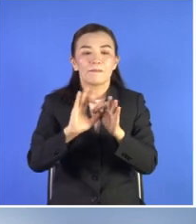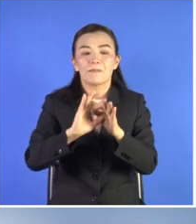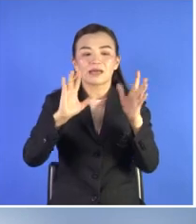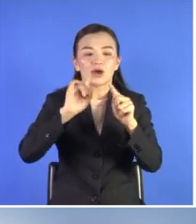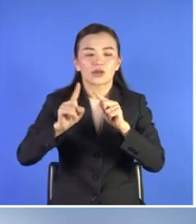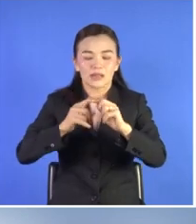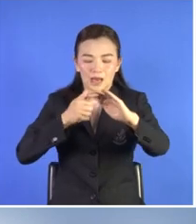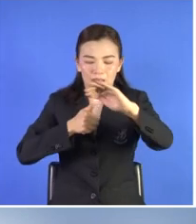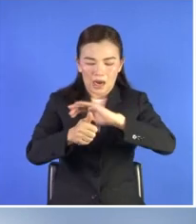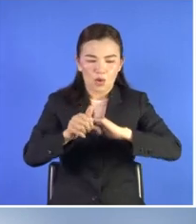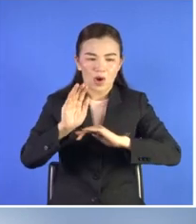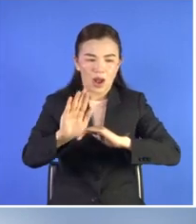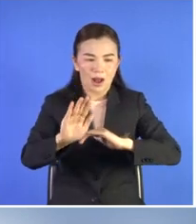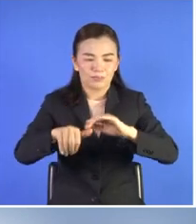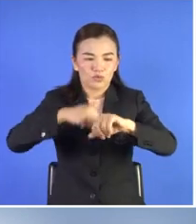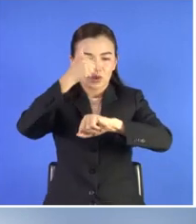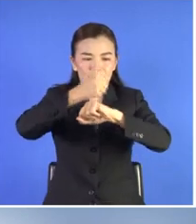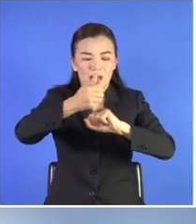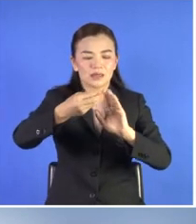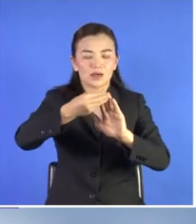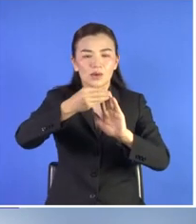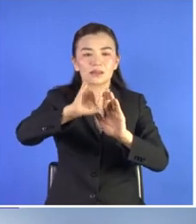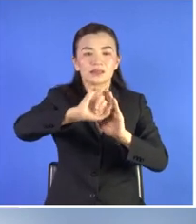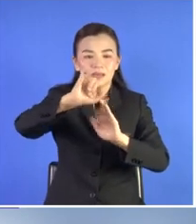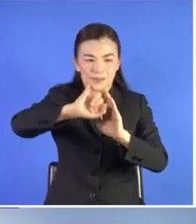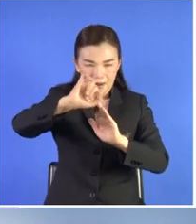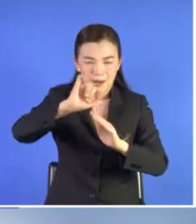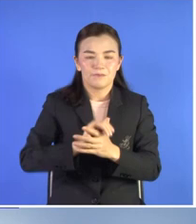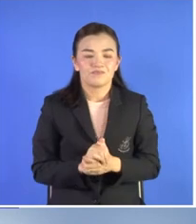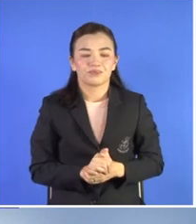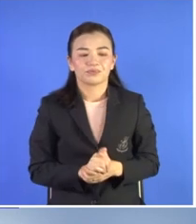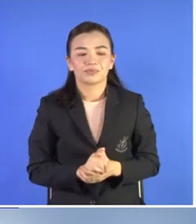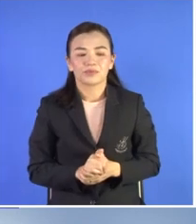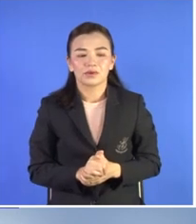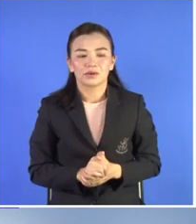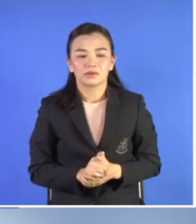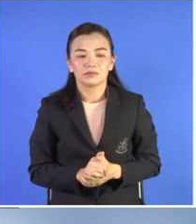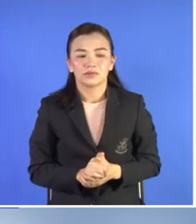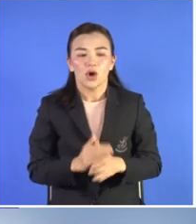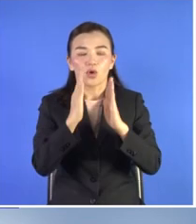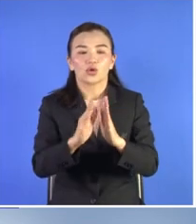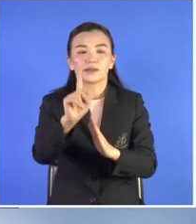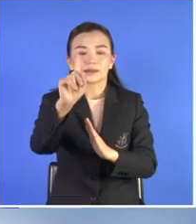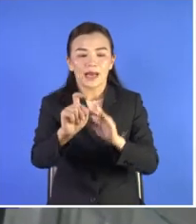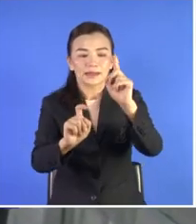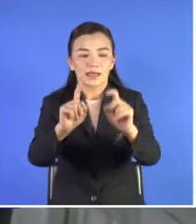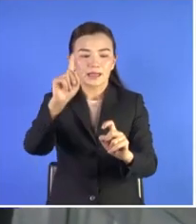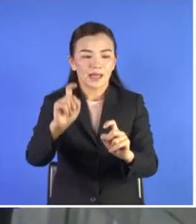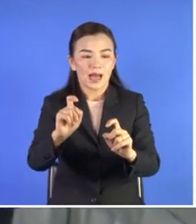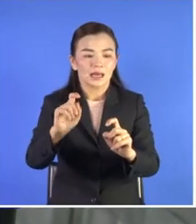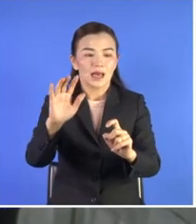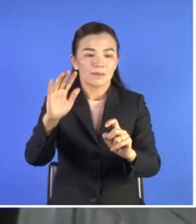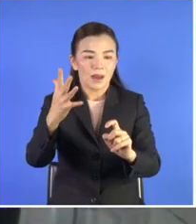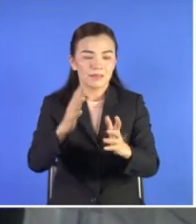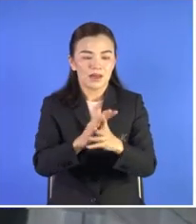ที่ซึ่งผู้ว่าราชการจังหวัดเชียงใหม่นะคะคุณนิรัตน์พงษ์สถิตถาวรเนี่ยบอกว่ายืนยันนะคะไม่มีคนเสียชีวิตจากเหตุการณ์ในครั้งนี้สรุป